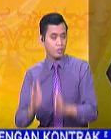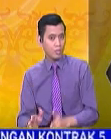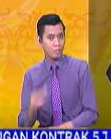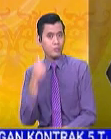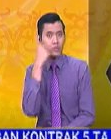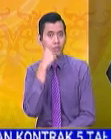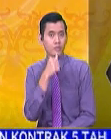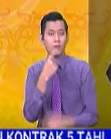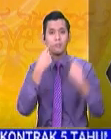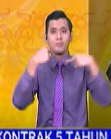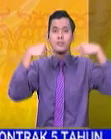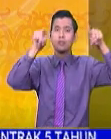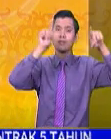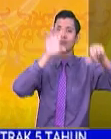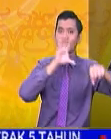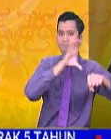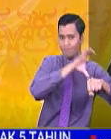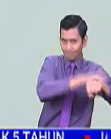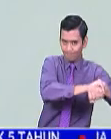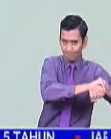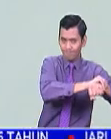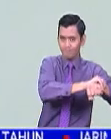dalam operasi berkenaan